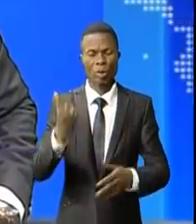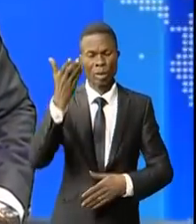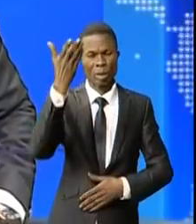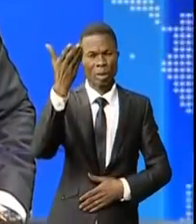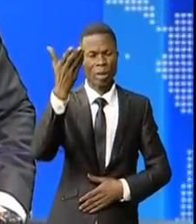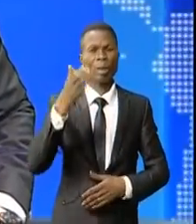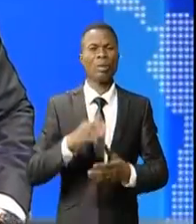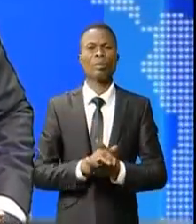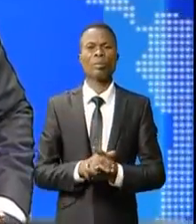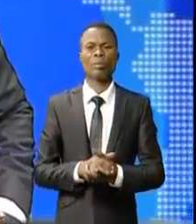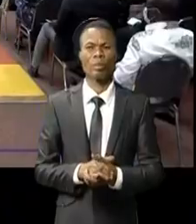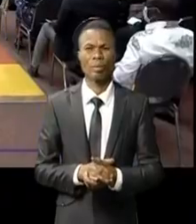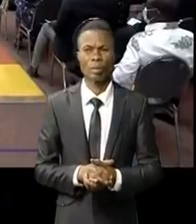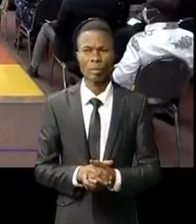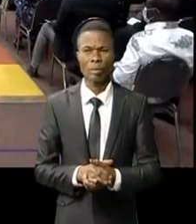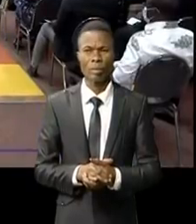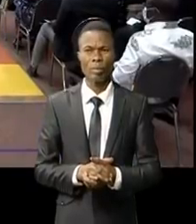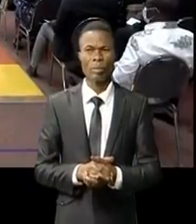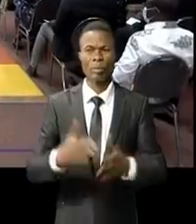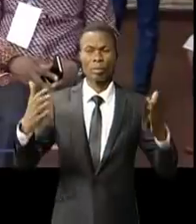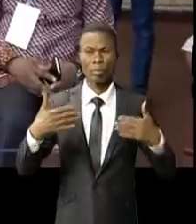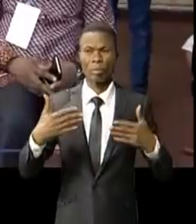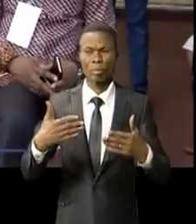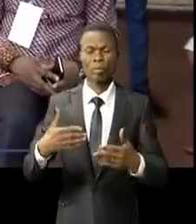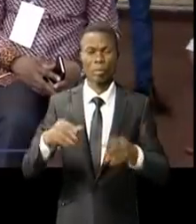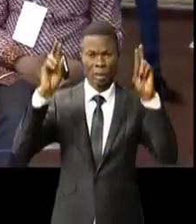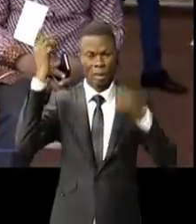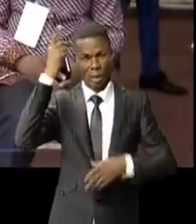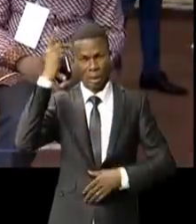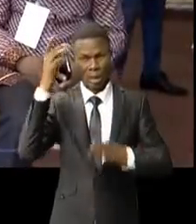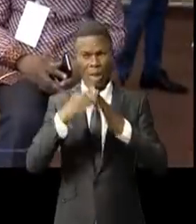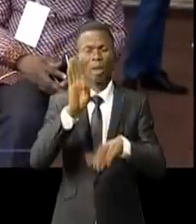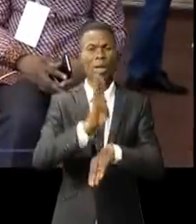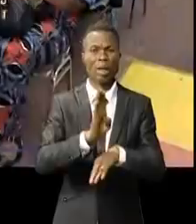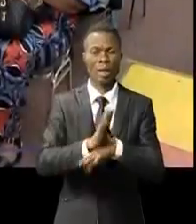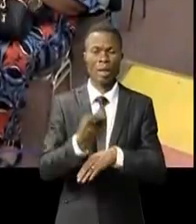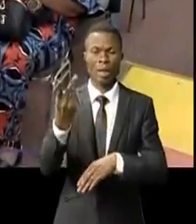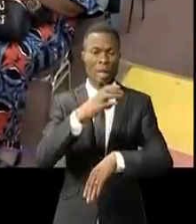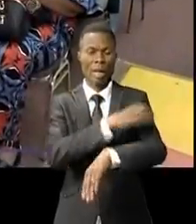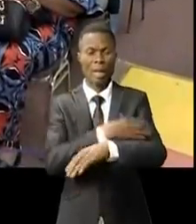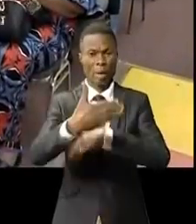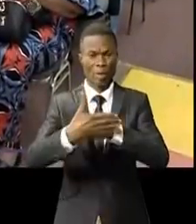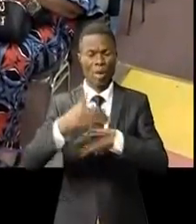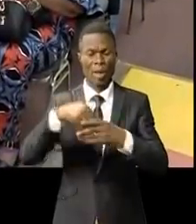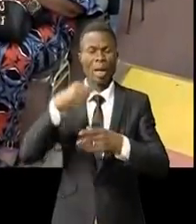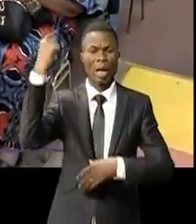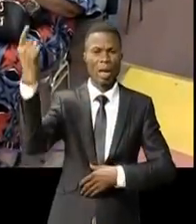Lisette Mujinga. Les réchauffements de la coopération entre Kinshasa et Brazzaville, deux capitales les plus rapprochées du monde, étaient à l'ordre du